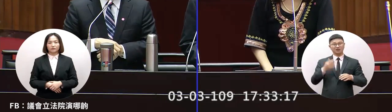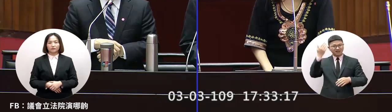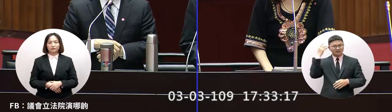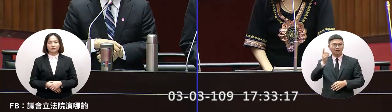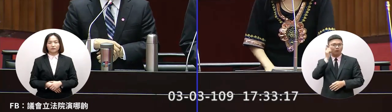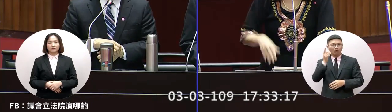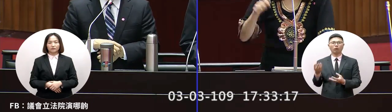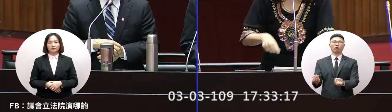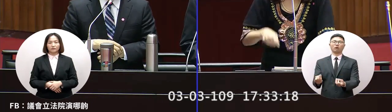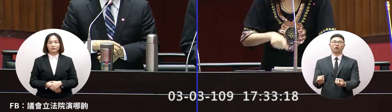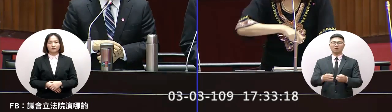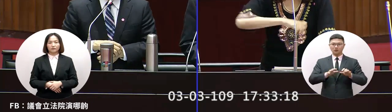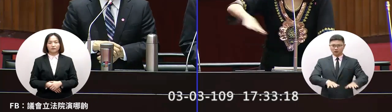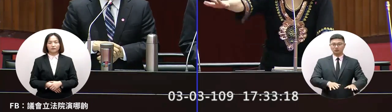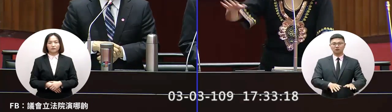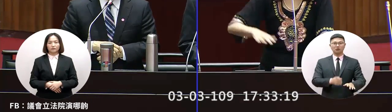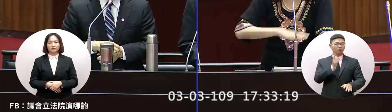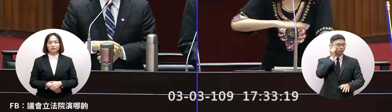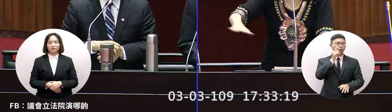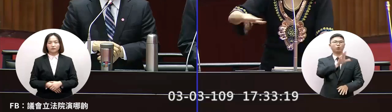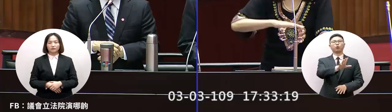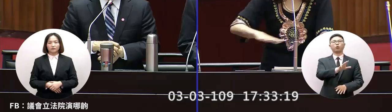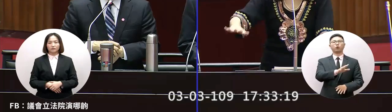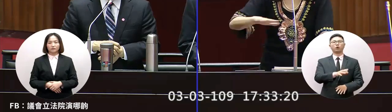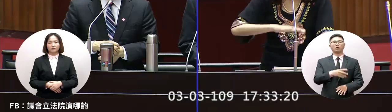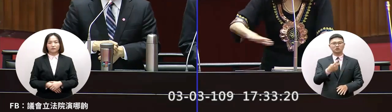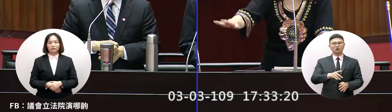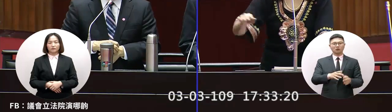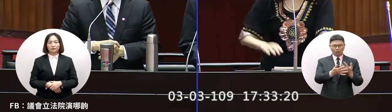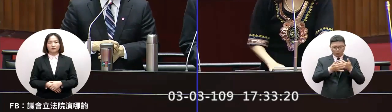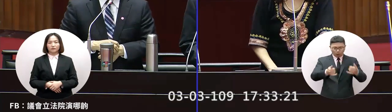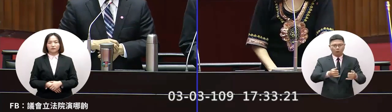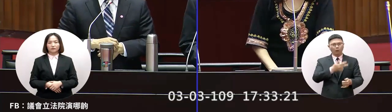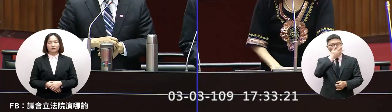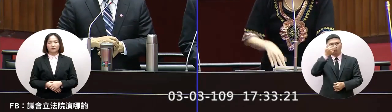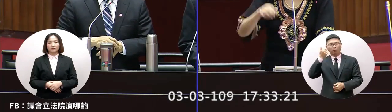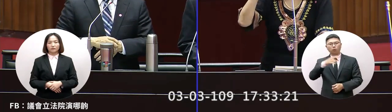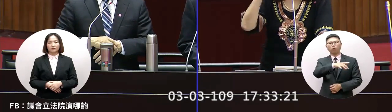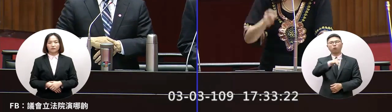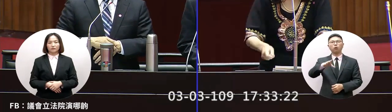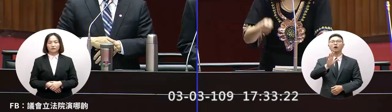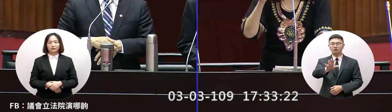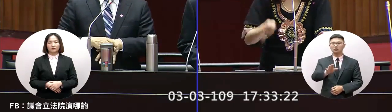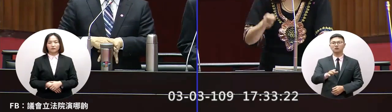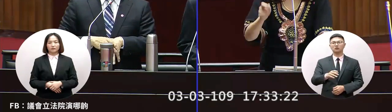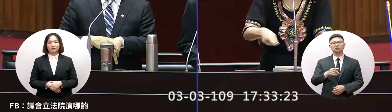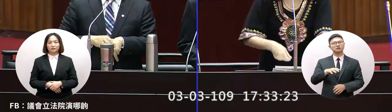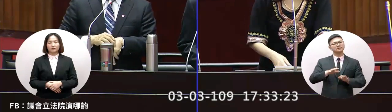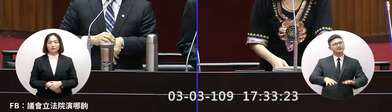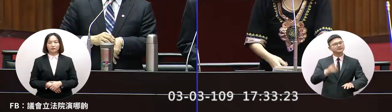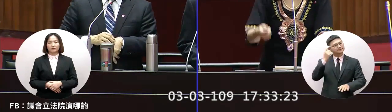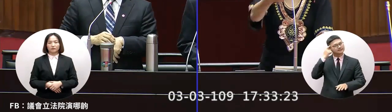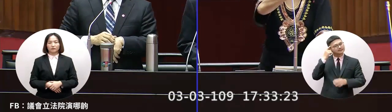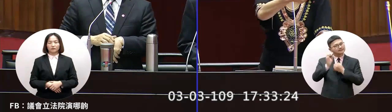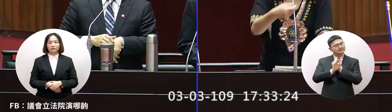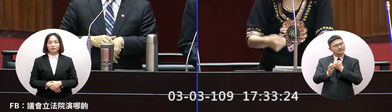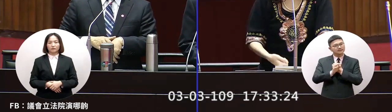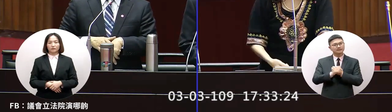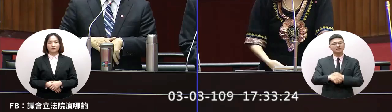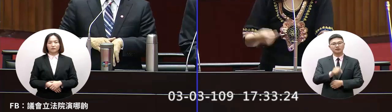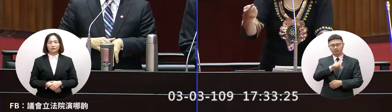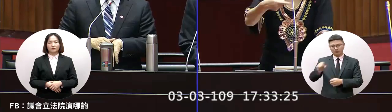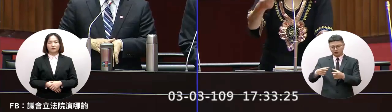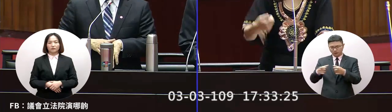的时代呢。今嘛是有智慧型手机、行动网络普及的时代了。啊，是不是会当发放消费券？请求澳